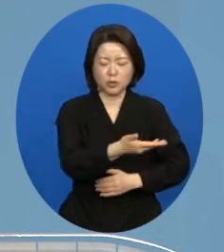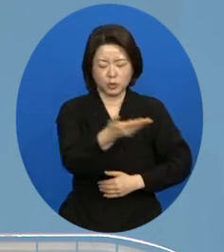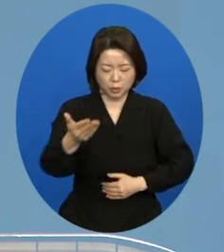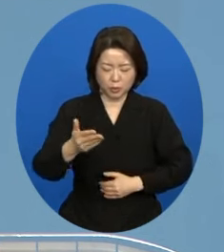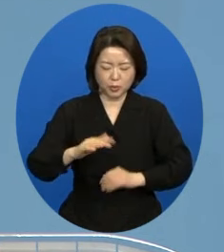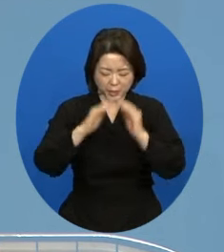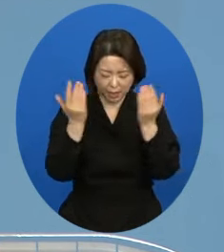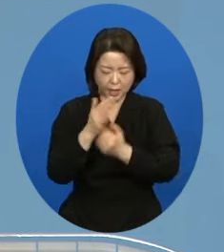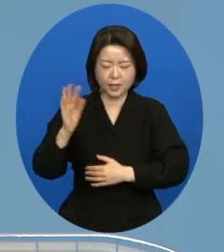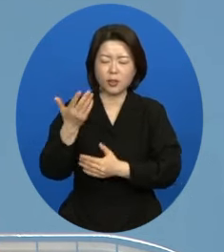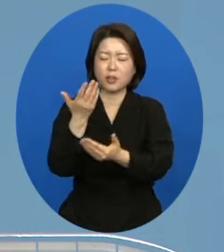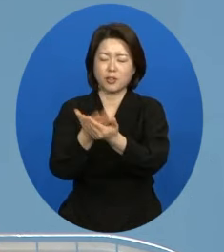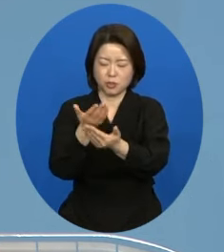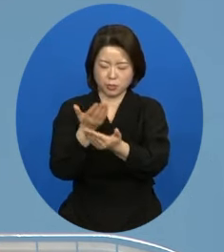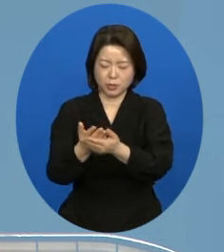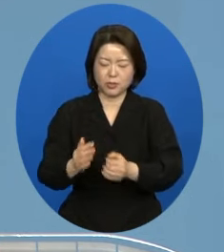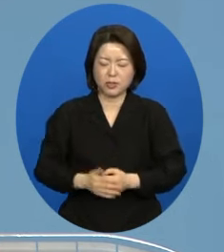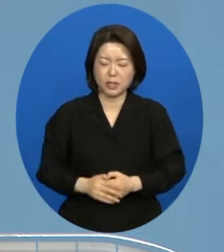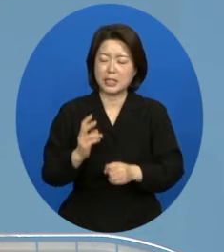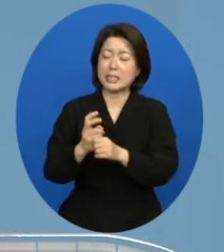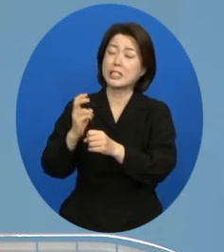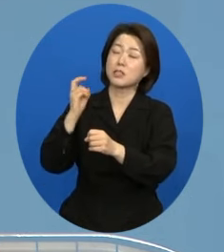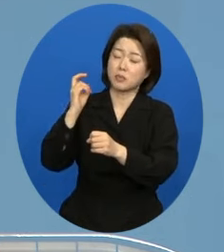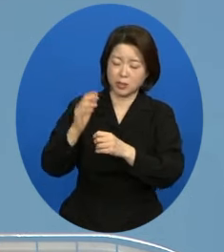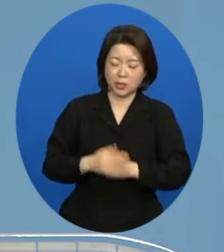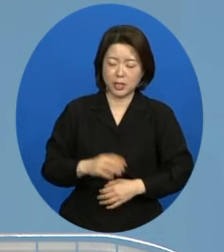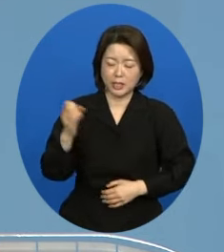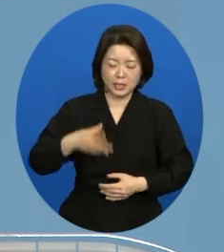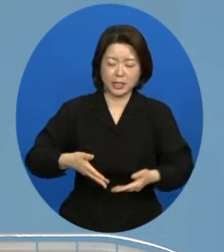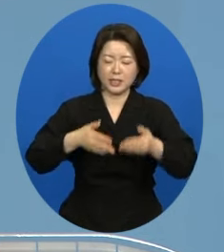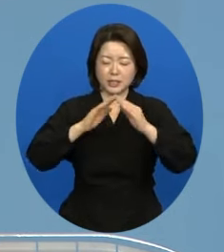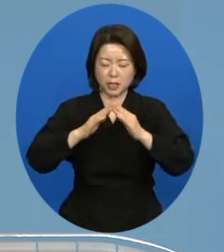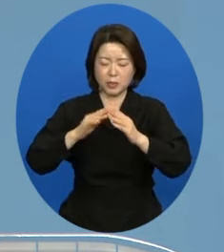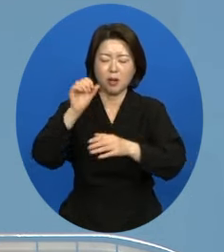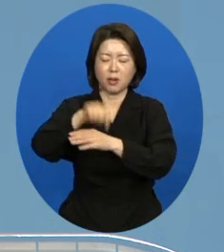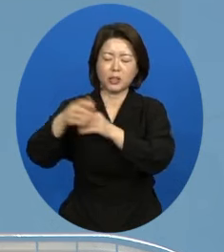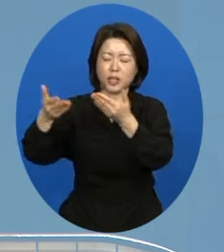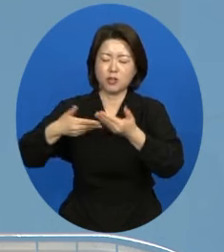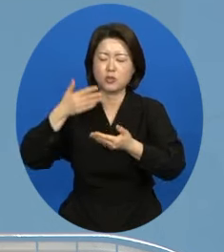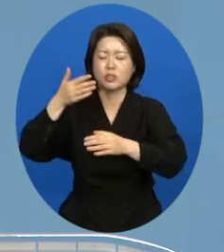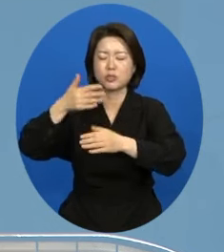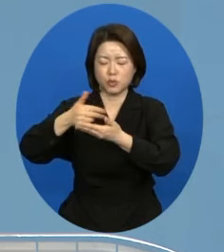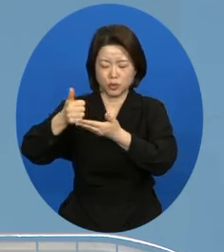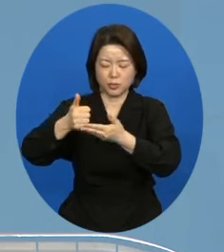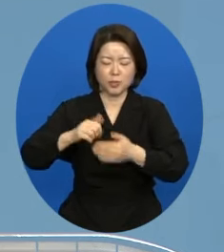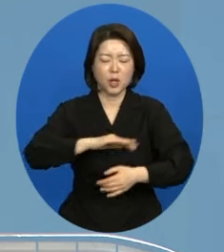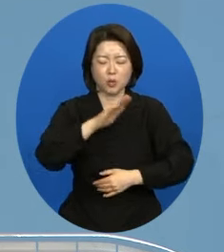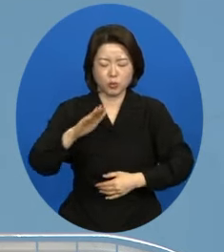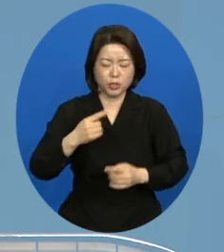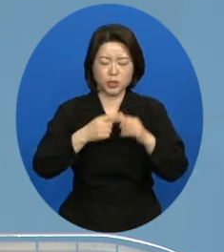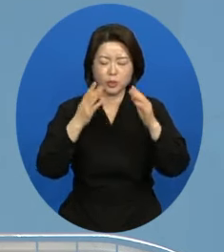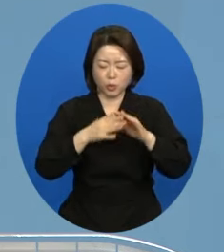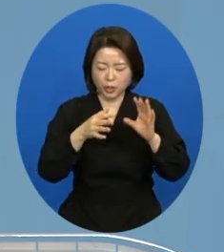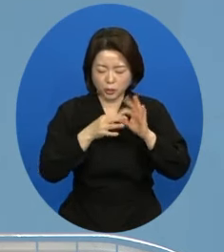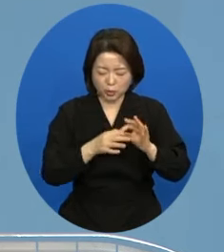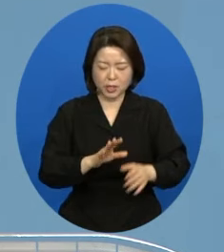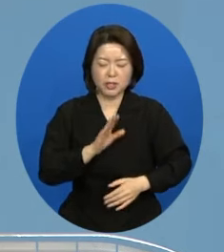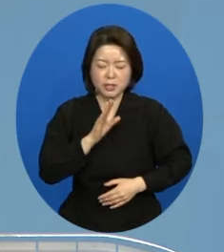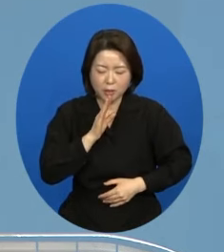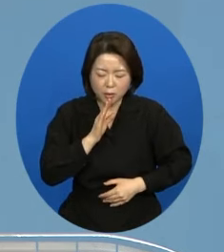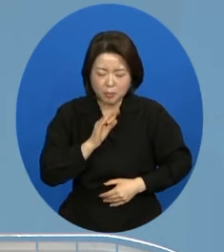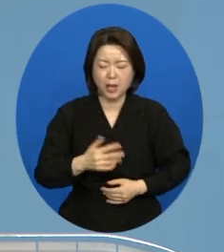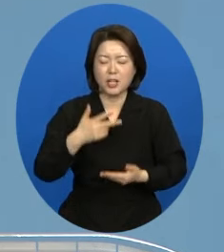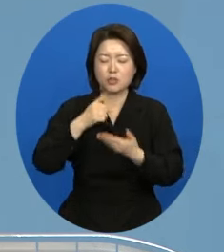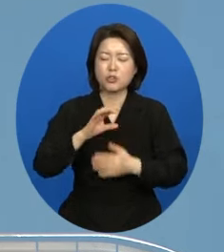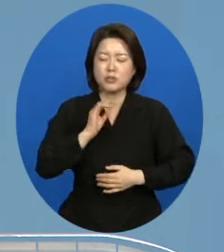하여 주시옵소서 20년 전에 창립하게 하신 하나님 선한 목자를 통하여서 진전 선한 목자 되신 주님만